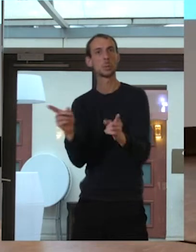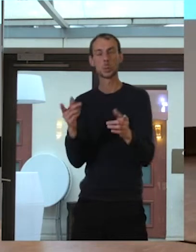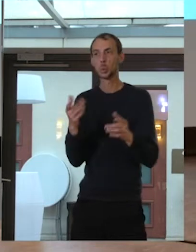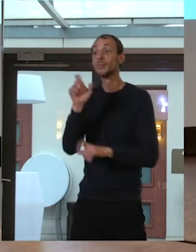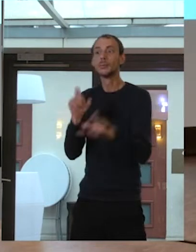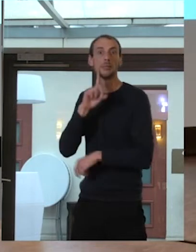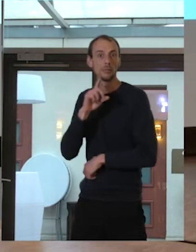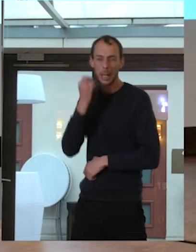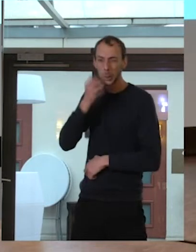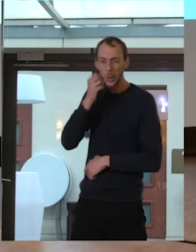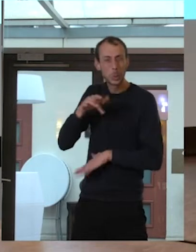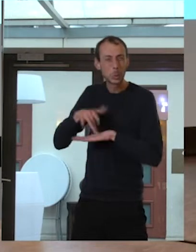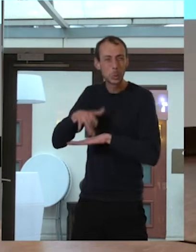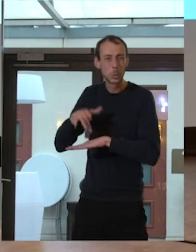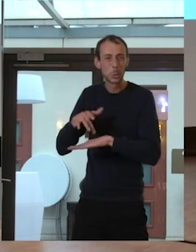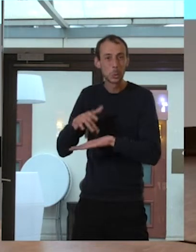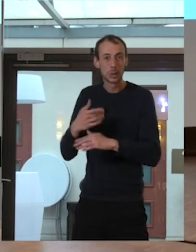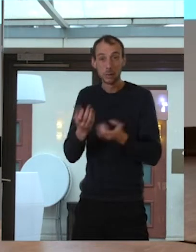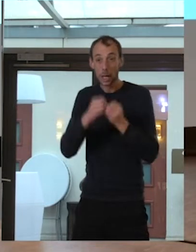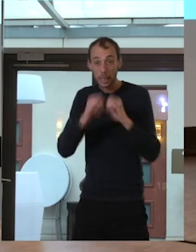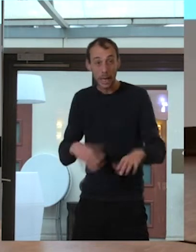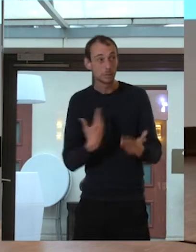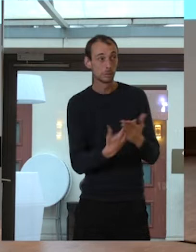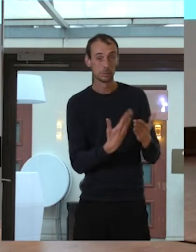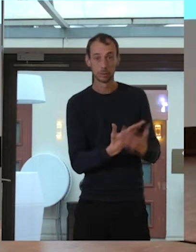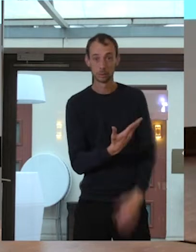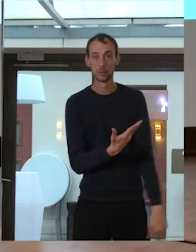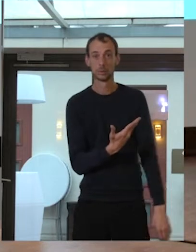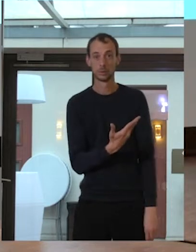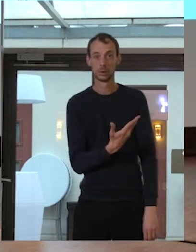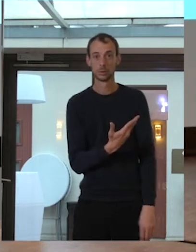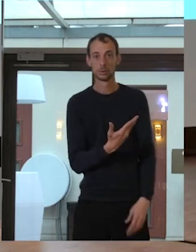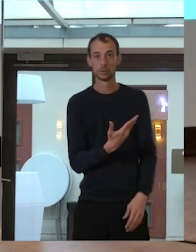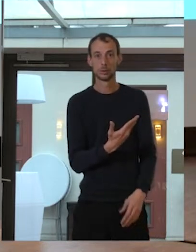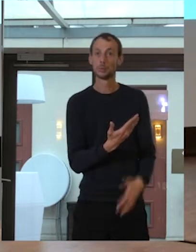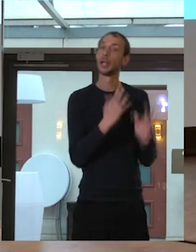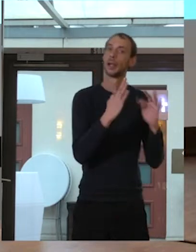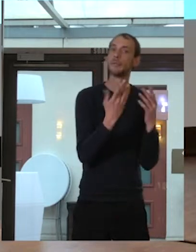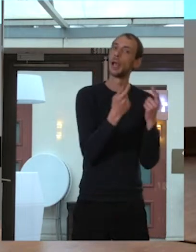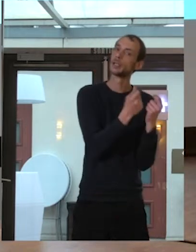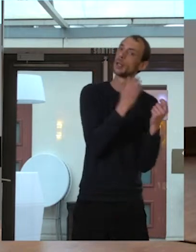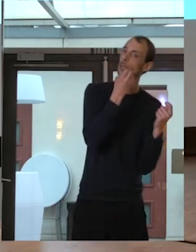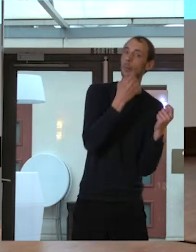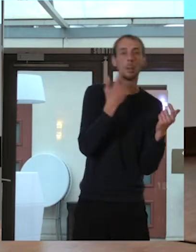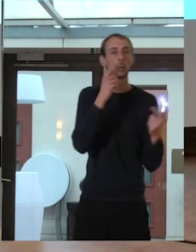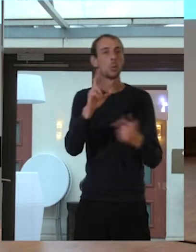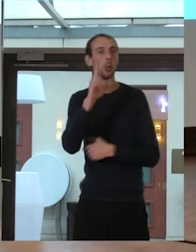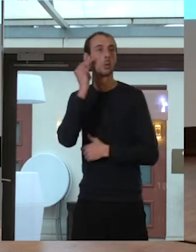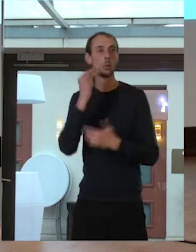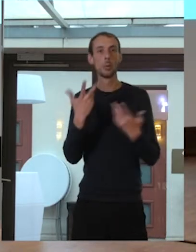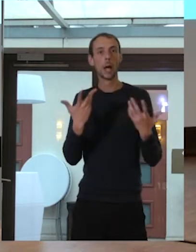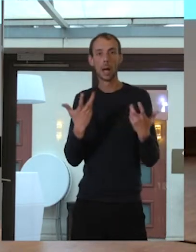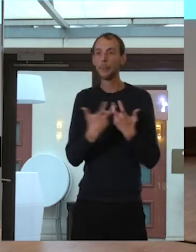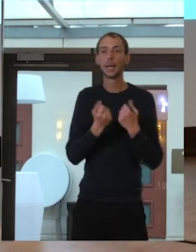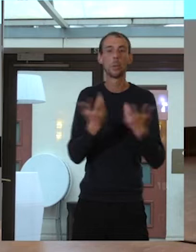quotidiennement par les femmes. Leur coût humain, quant à lui, est absolument inestimable. Ces coûts